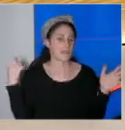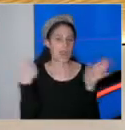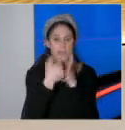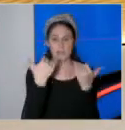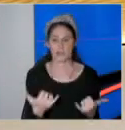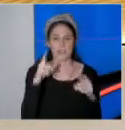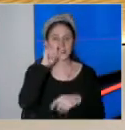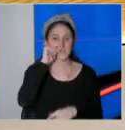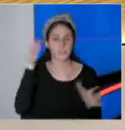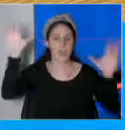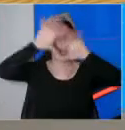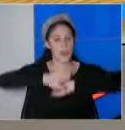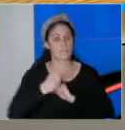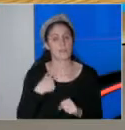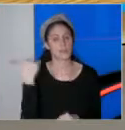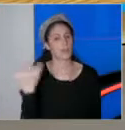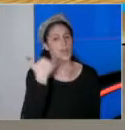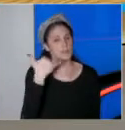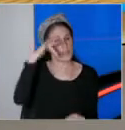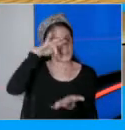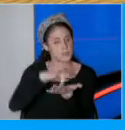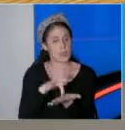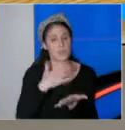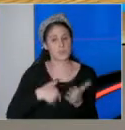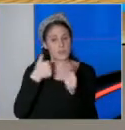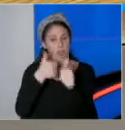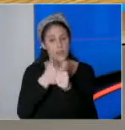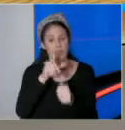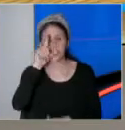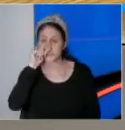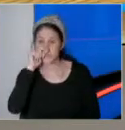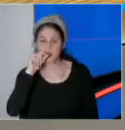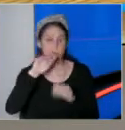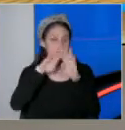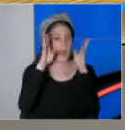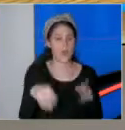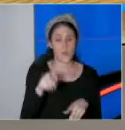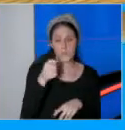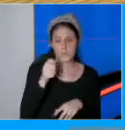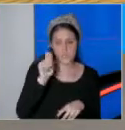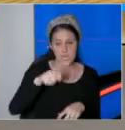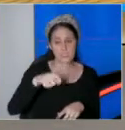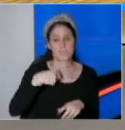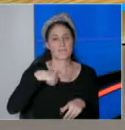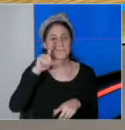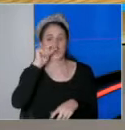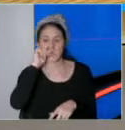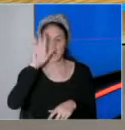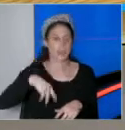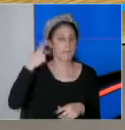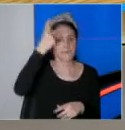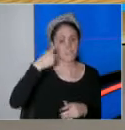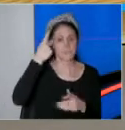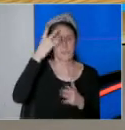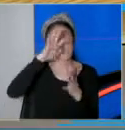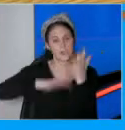ערב לערב זה. אנחנו כל הזמן נמצאים, אם אתם רוצים לעקוב אחרי ציוצים של ערוץ כנסת, אז אנחנו נמצאים בטוויטר וגם בפייסבוק, שם יש פוסטים,